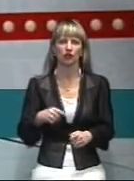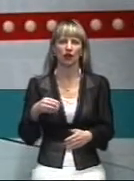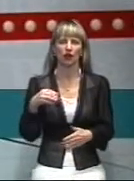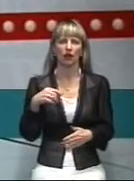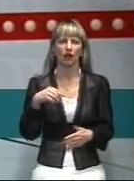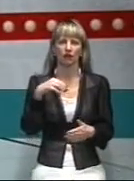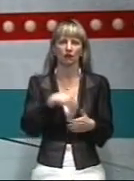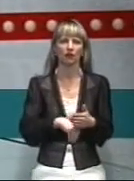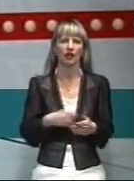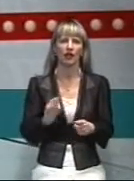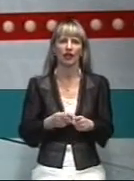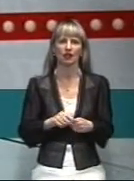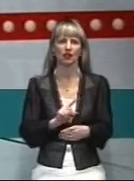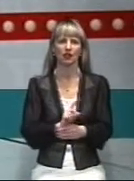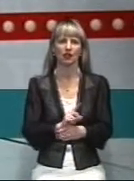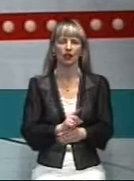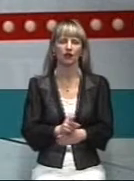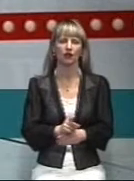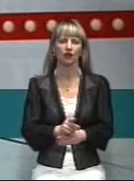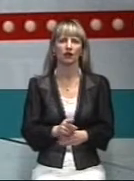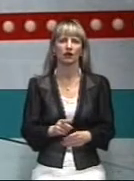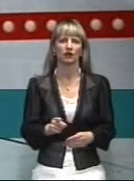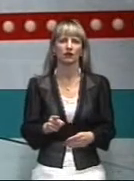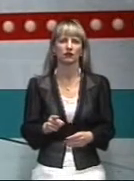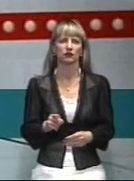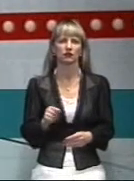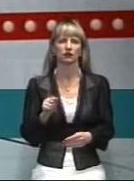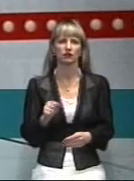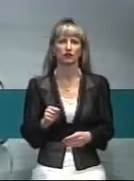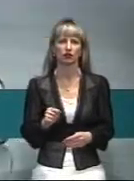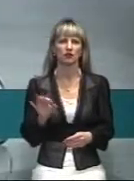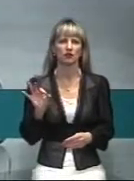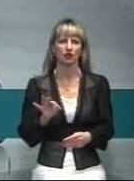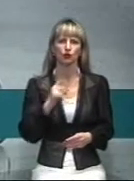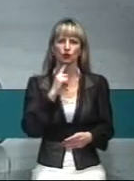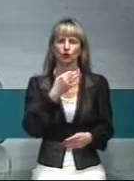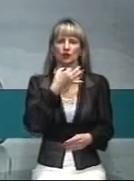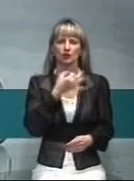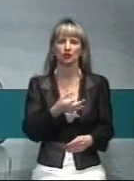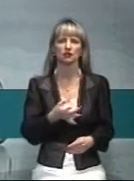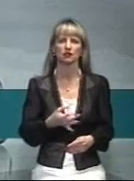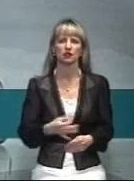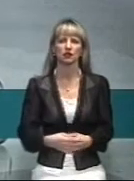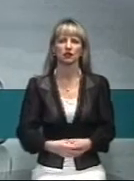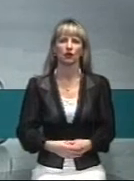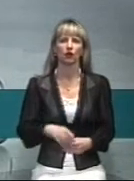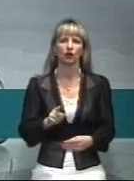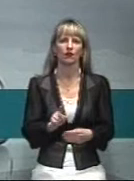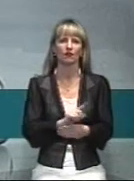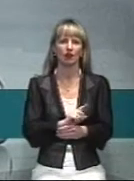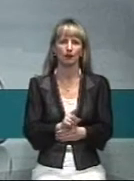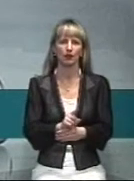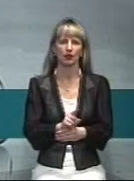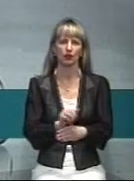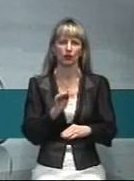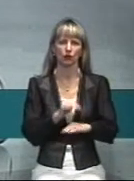радарів? Точні характеристики так з пам'яті не готові сказати. Його він міряє, те, що я можу точно вам сказати, це